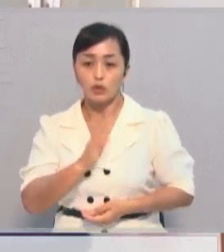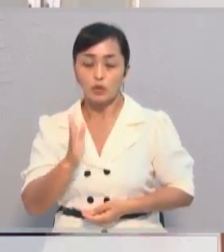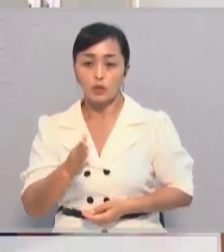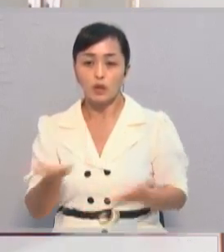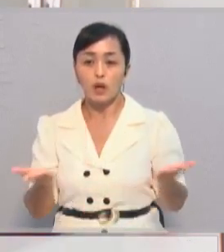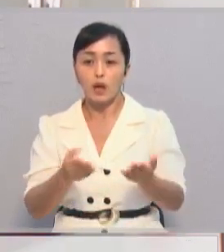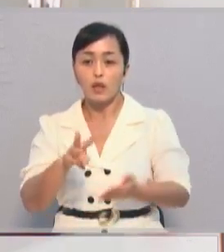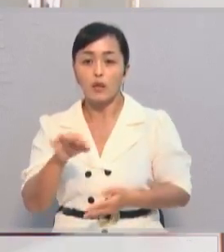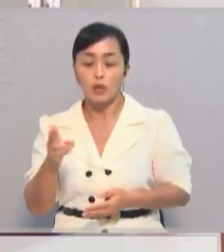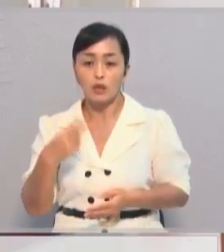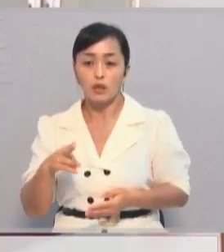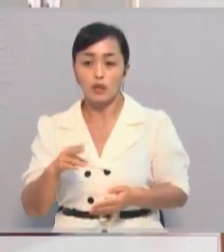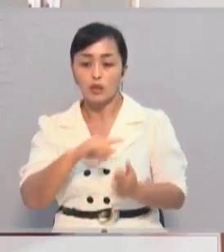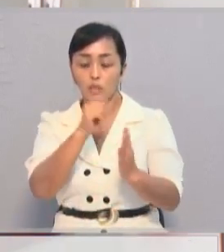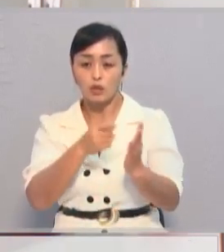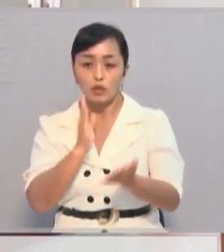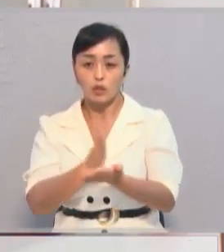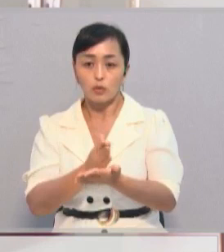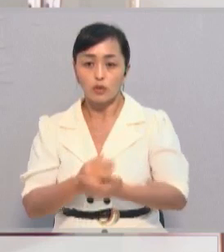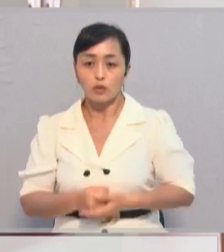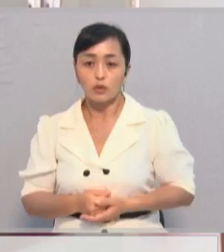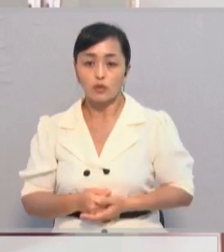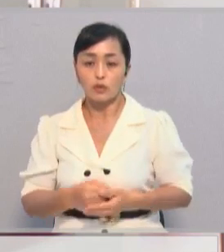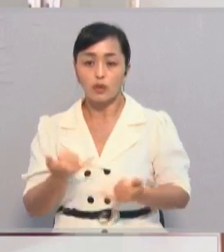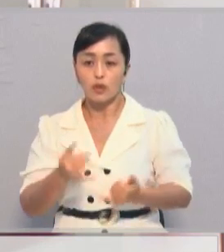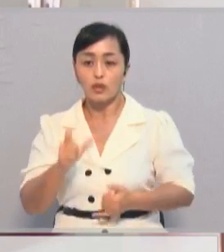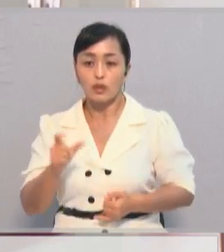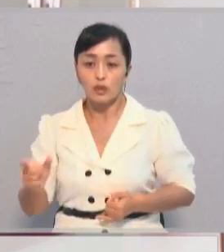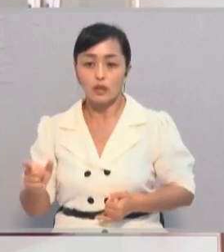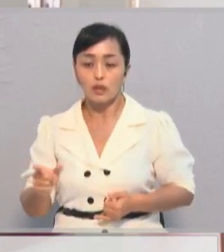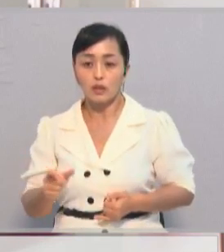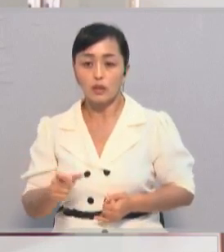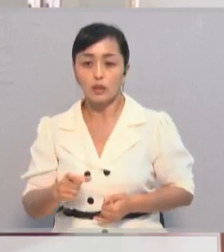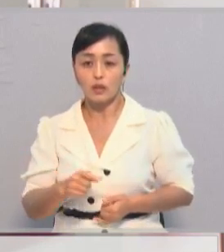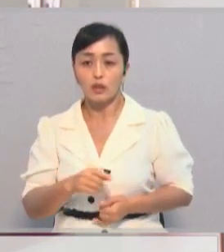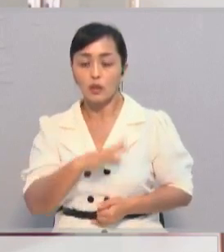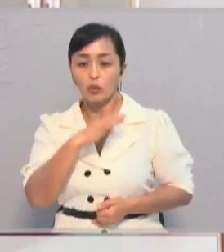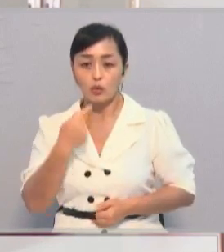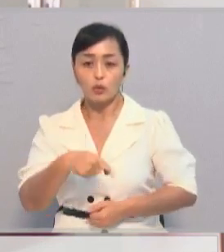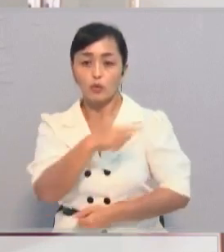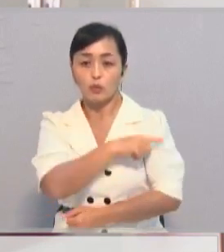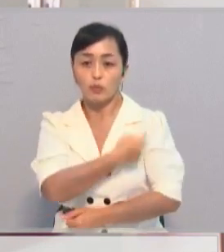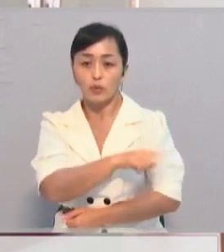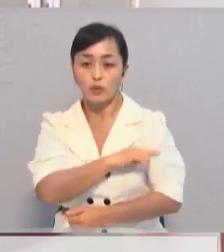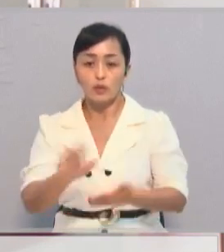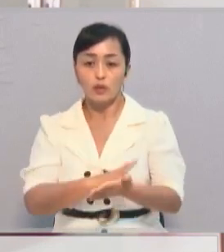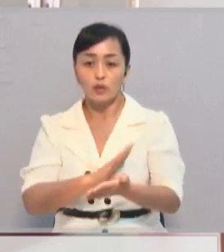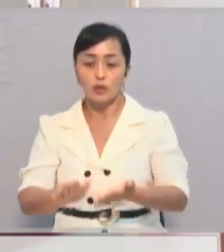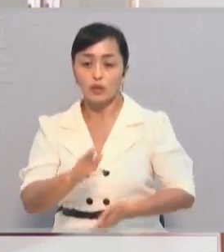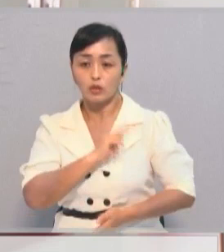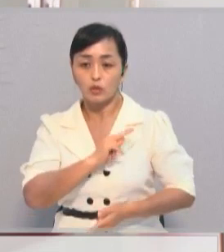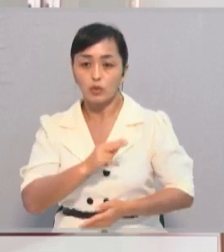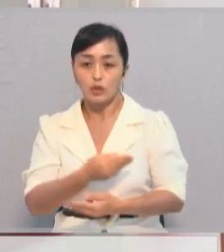модель деген енді жалпы ақпараттарды алып жатырсыздар ғой. Халыққа жаңа ұтымды тиімді медициналық көмектің қол жетімін ары қарай